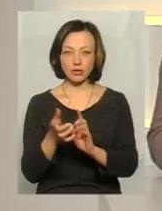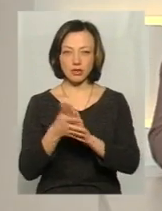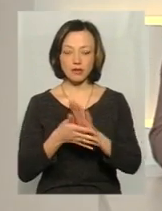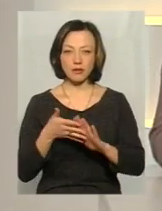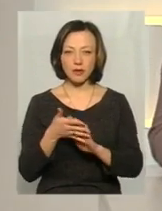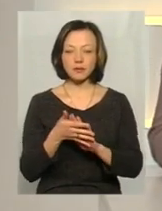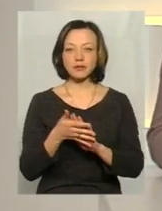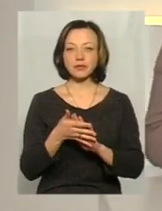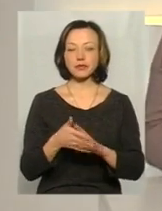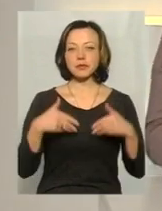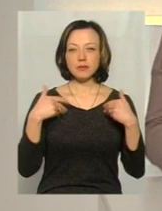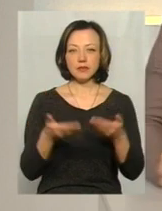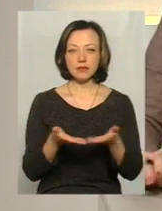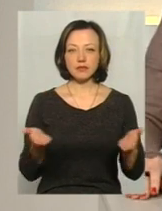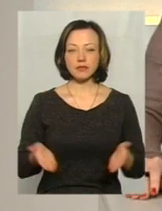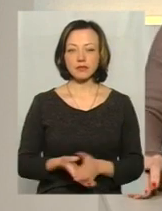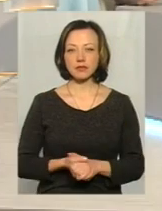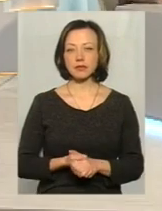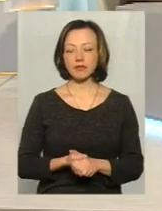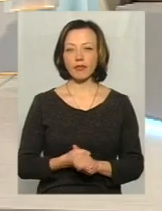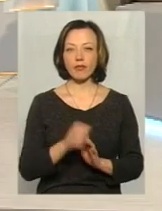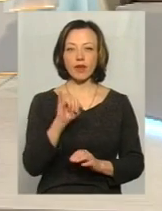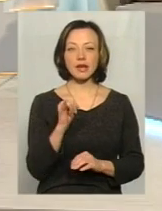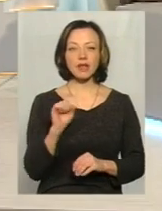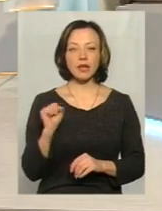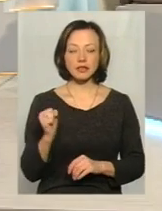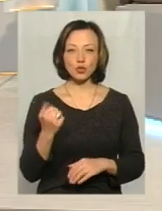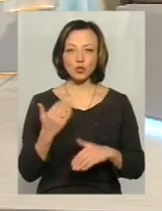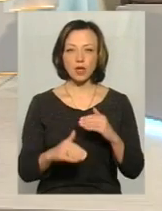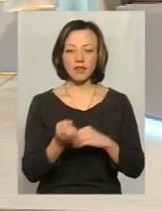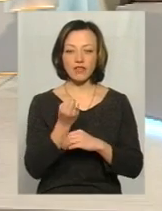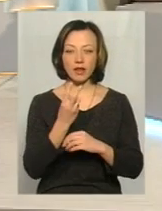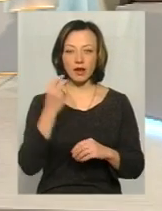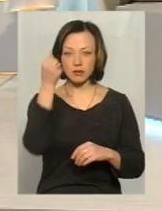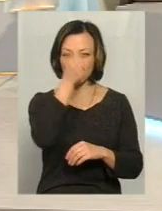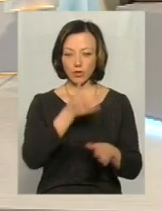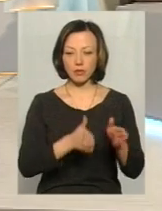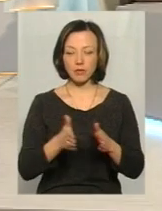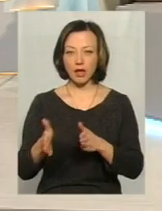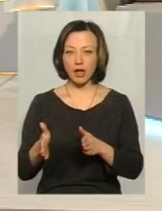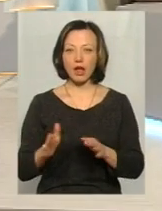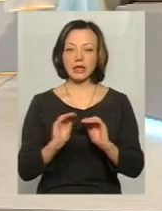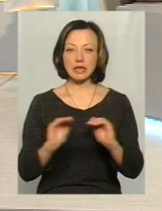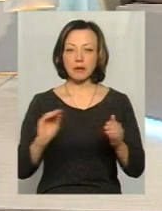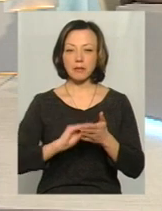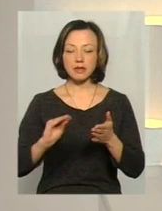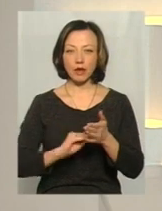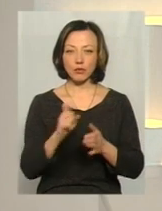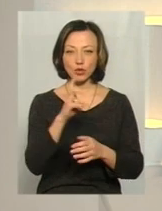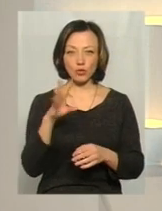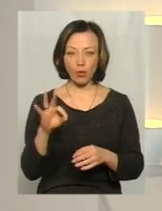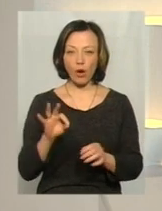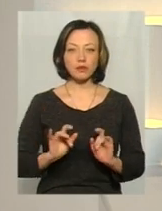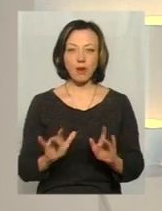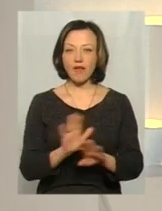мову жестів. Вітаємо. Ірино Андріївно, уже 12-й рік школярі писатимуть ЗНО. Здавалося б, справа